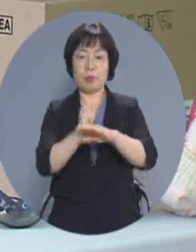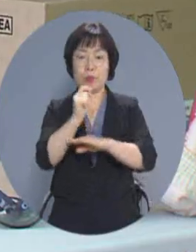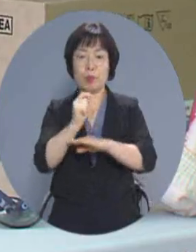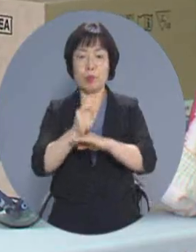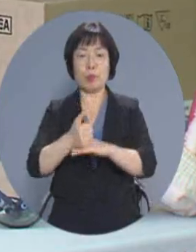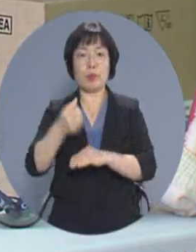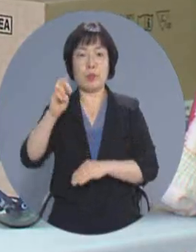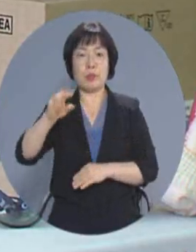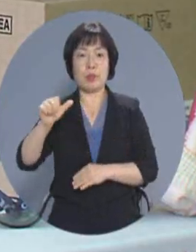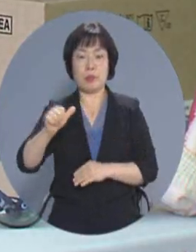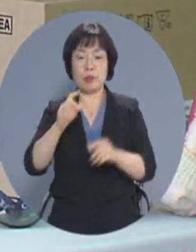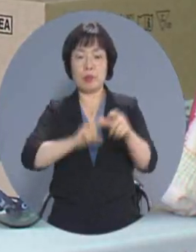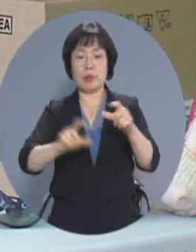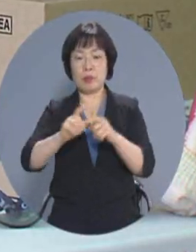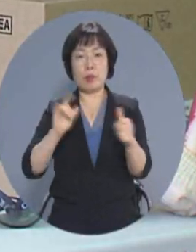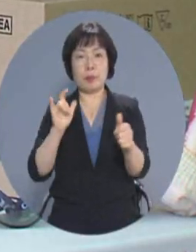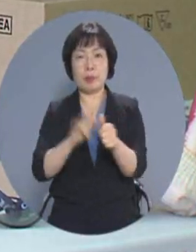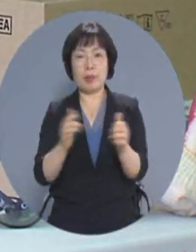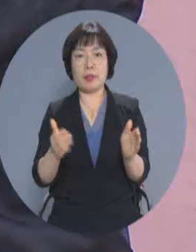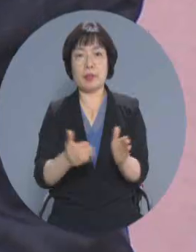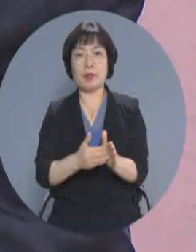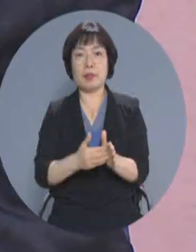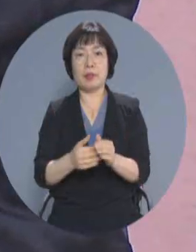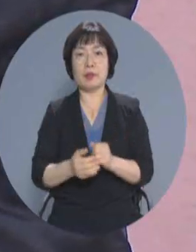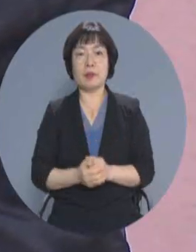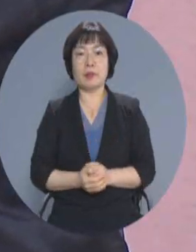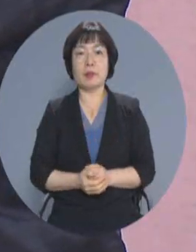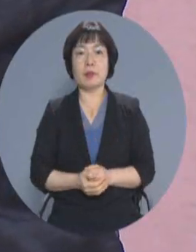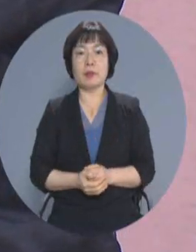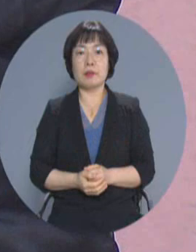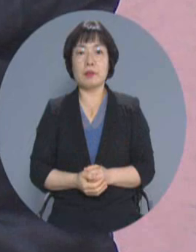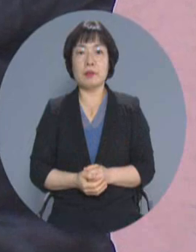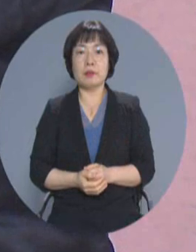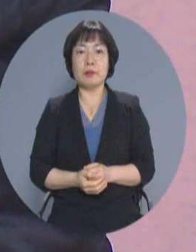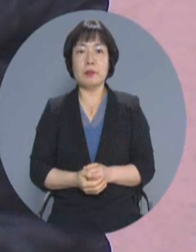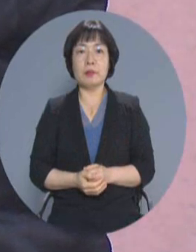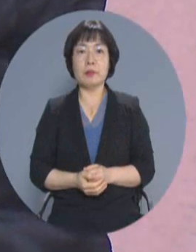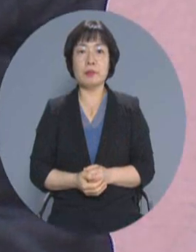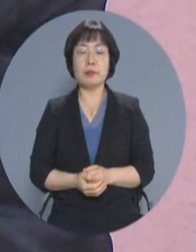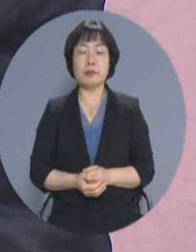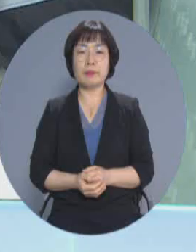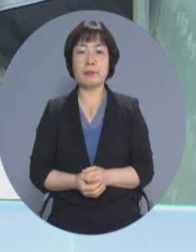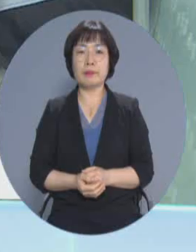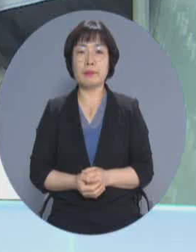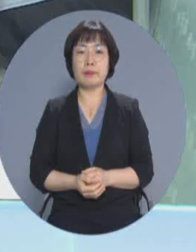고흥에서 35명이 추가 확진됐습니다. MBC 뉴스 안상혁입니다.